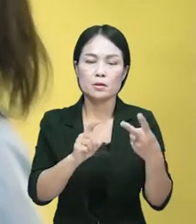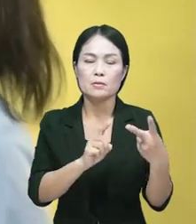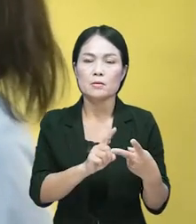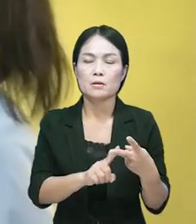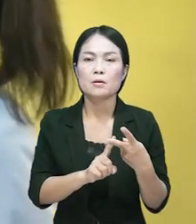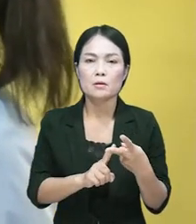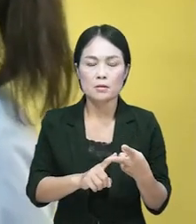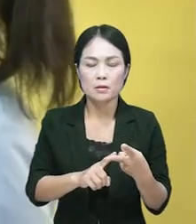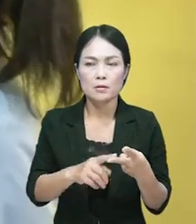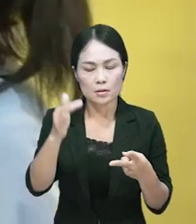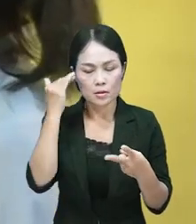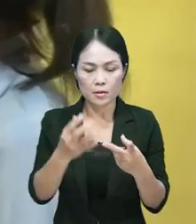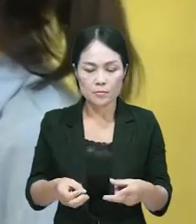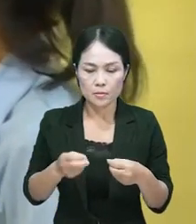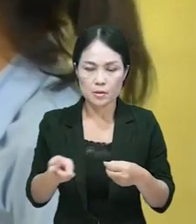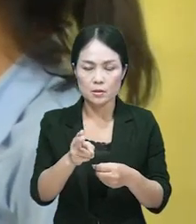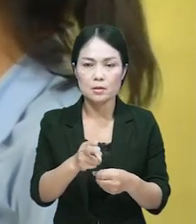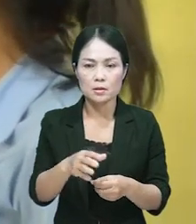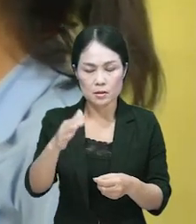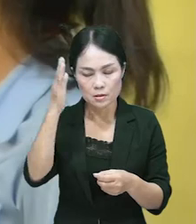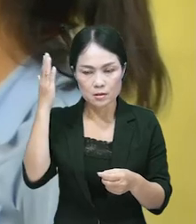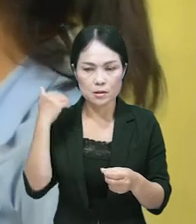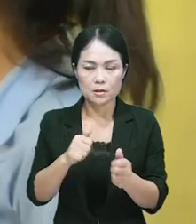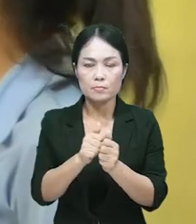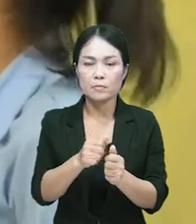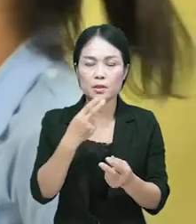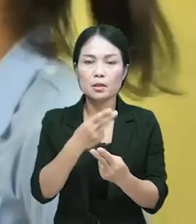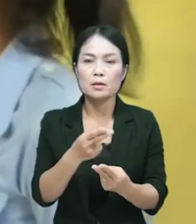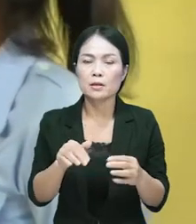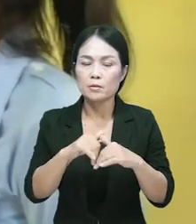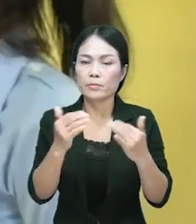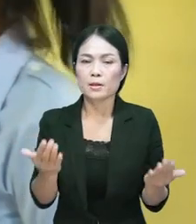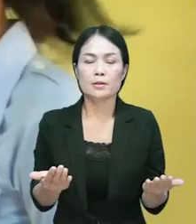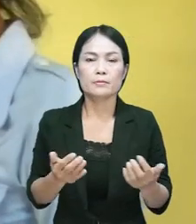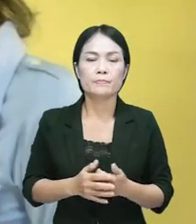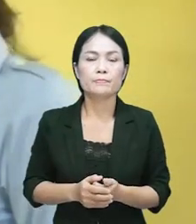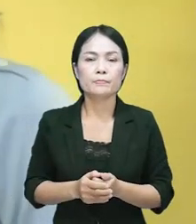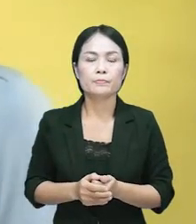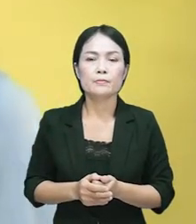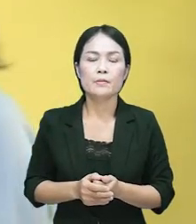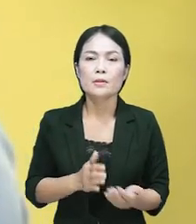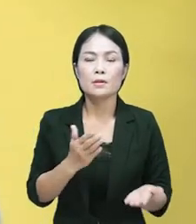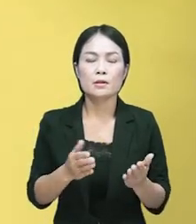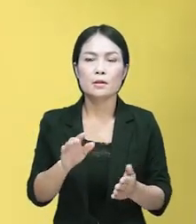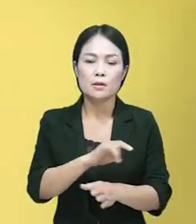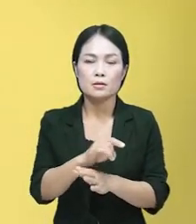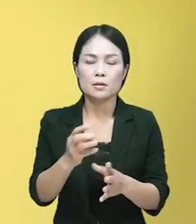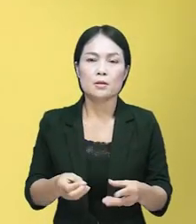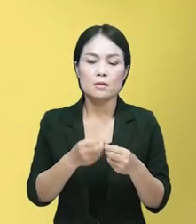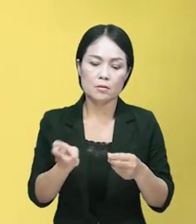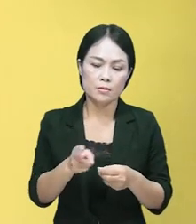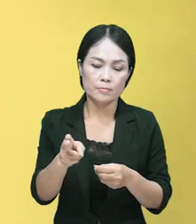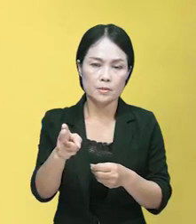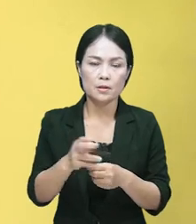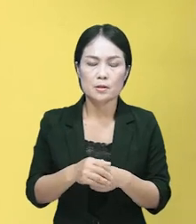បរិញ្ញនោះប្រកល់អន្ទង់ឲ្យតើប្រពន្ធគាត់ឆ្លើយថាដូចម្ដេចចាំមិនទេកូននៅពេលដែលប្តីឲ្យអន្